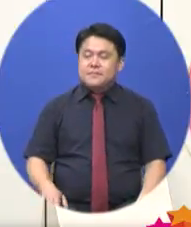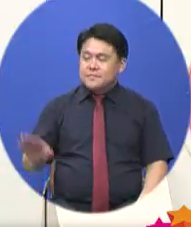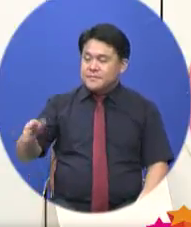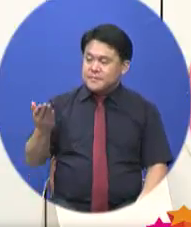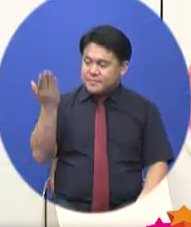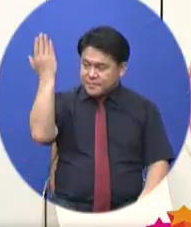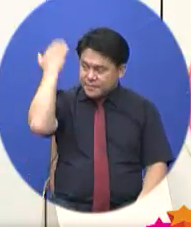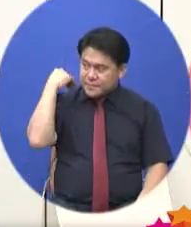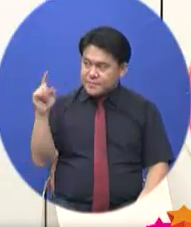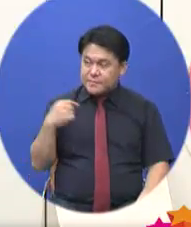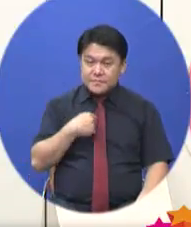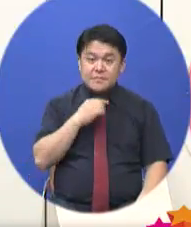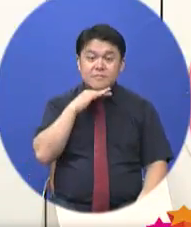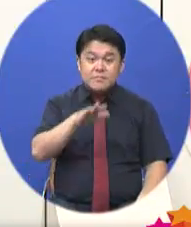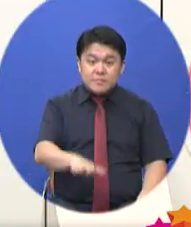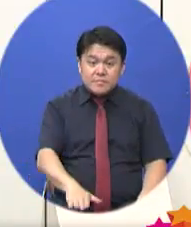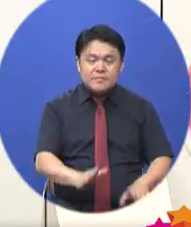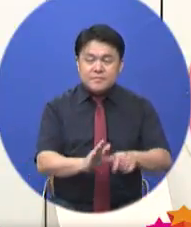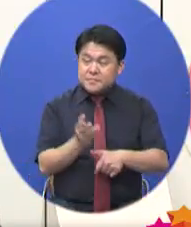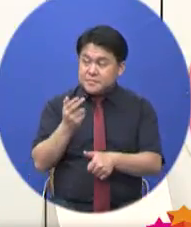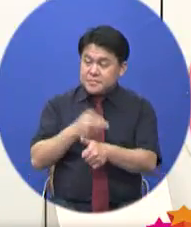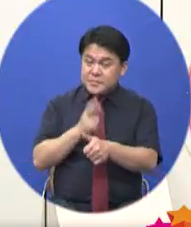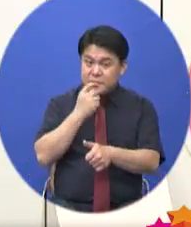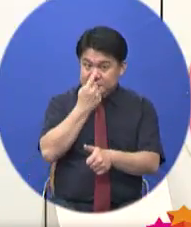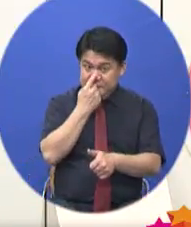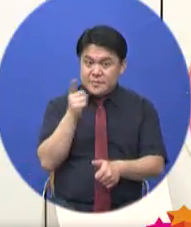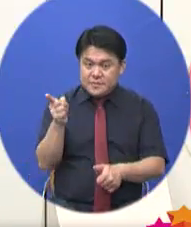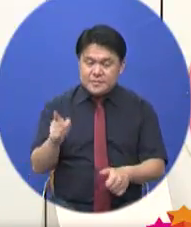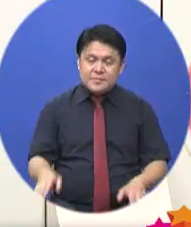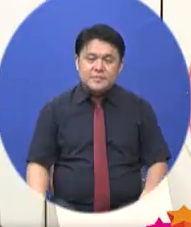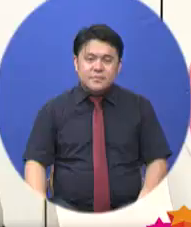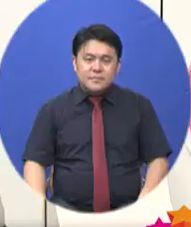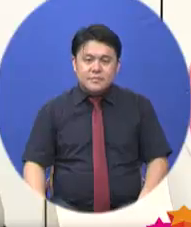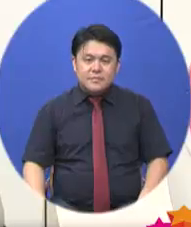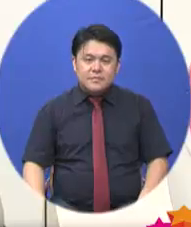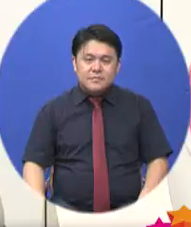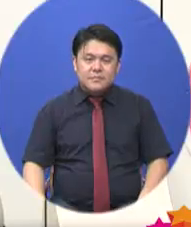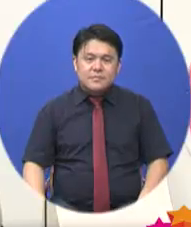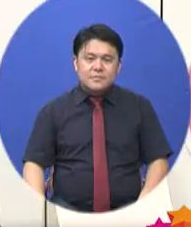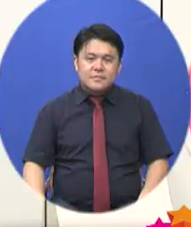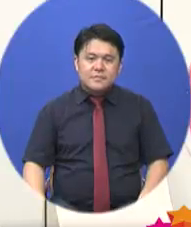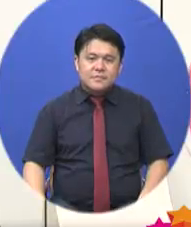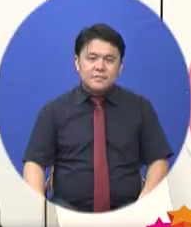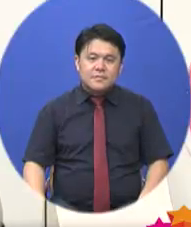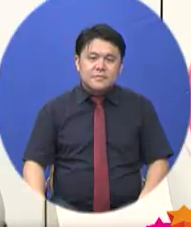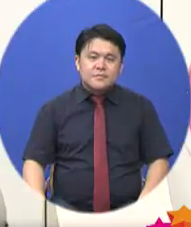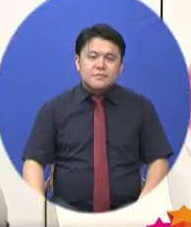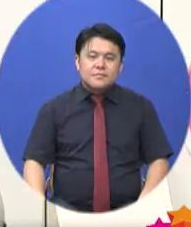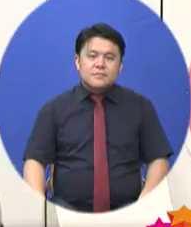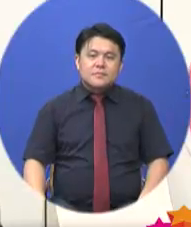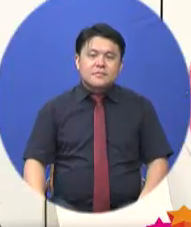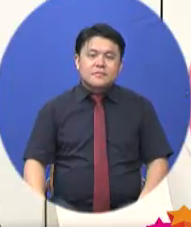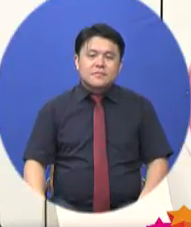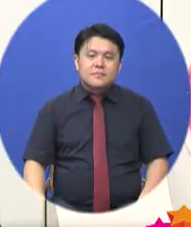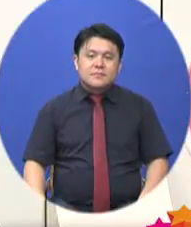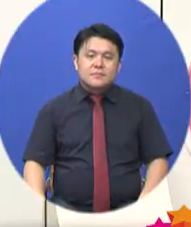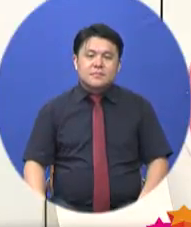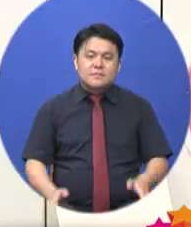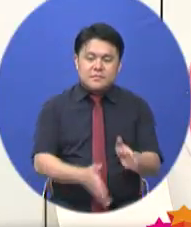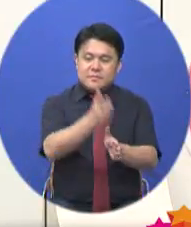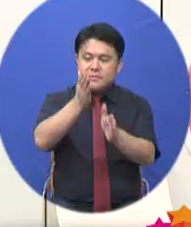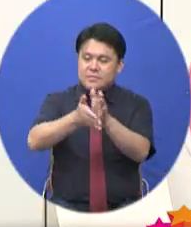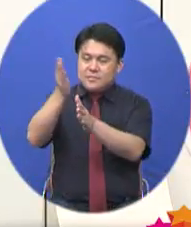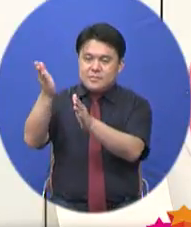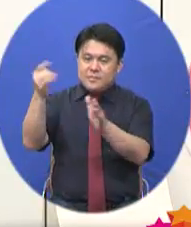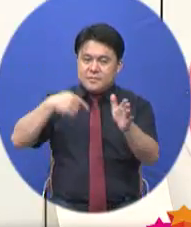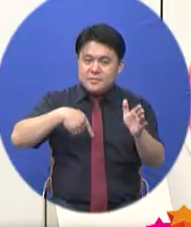선생님 그때는 저도 어렸을 때 그 선생님 노래를 배웠었어요. 네. 근데 시내나 나와야 레코드 파는